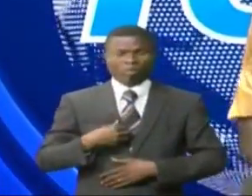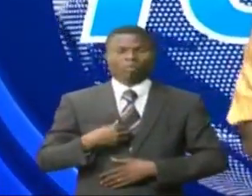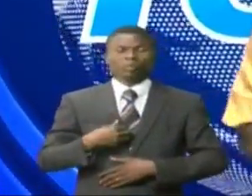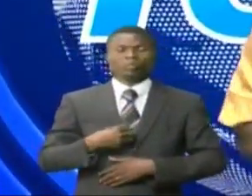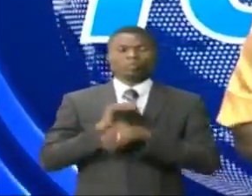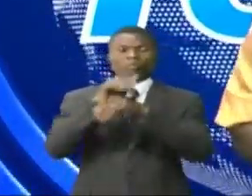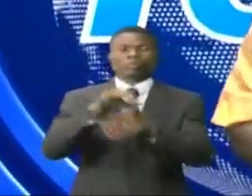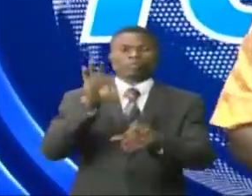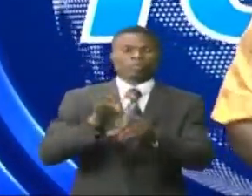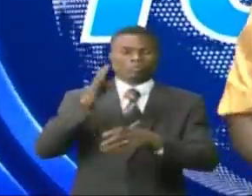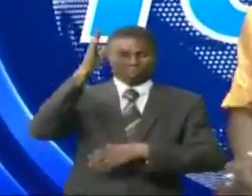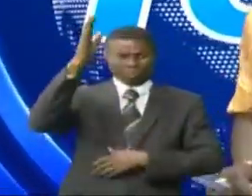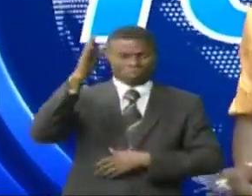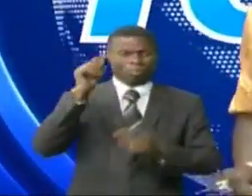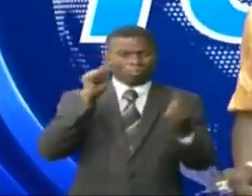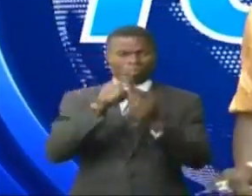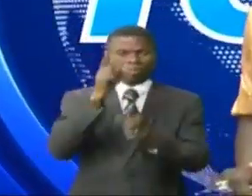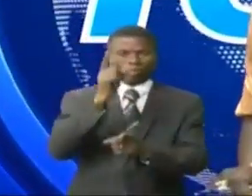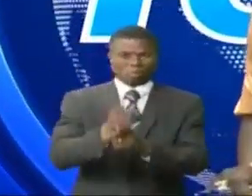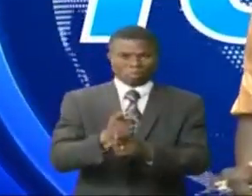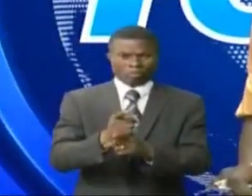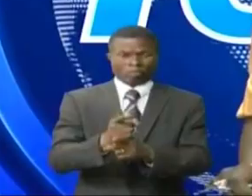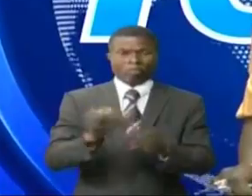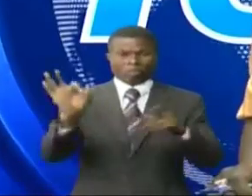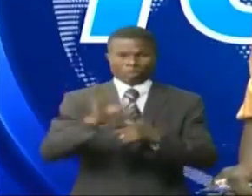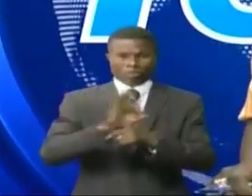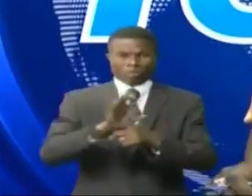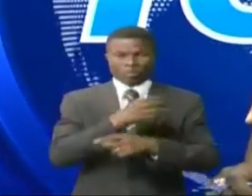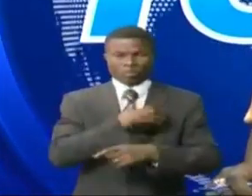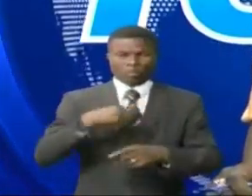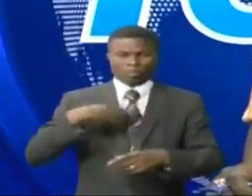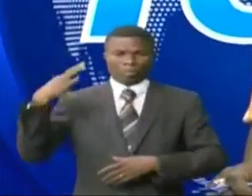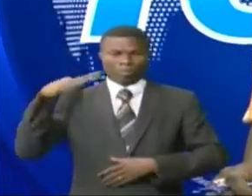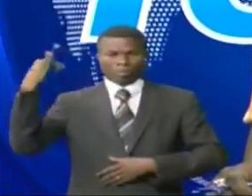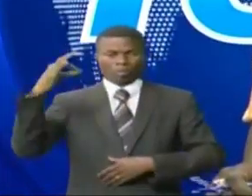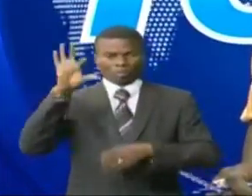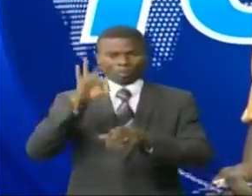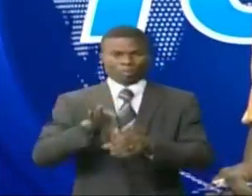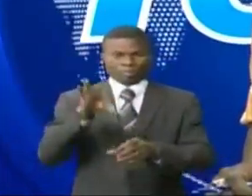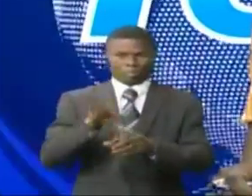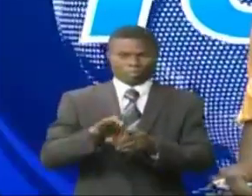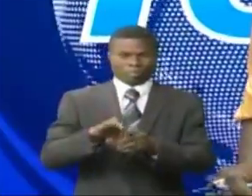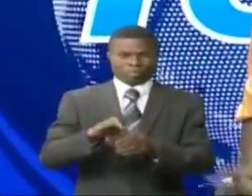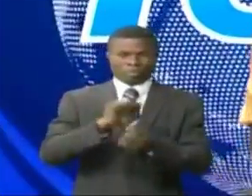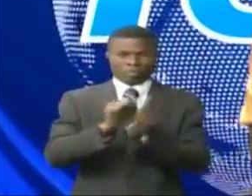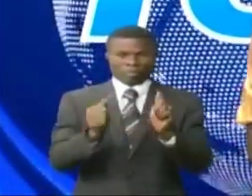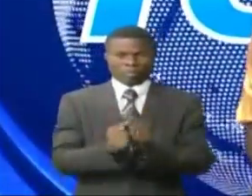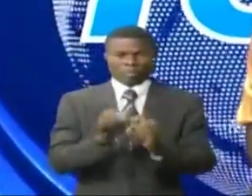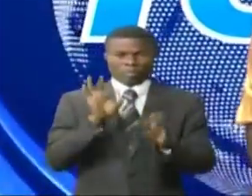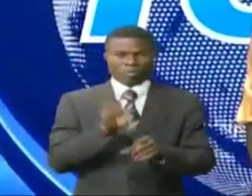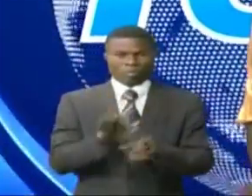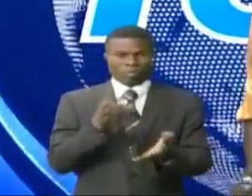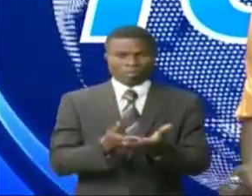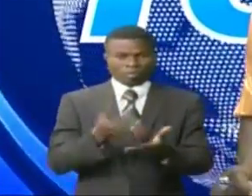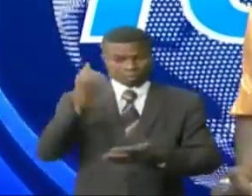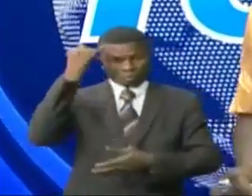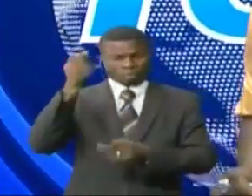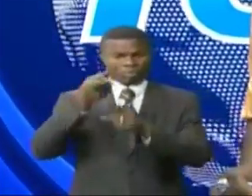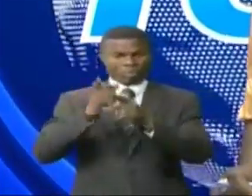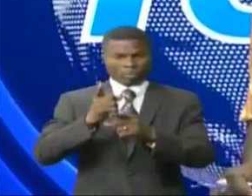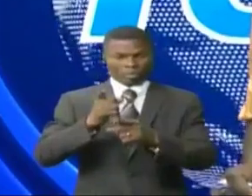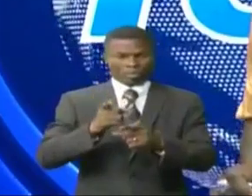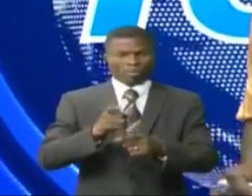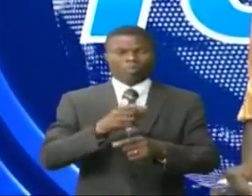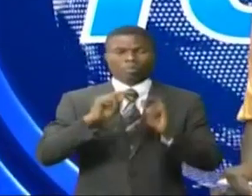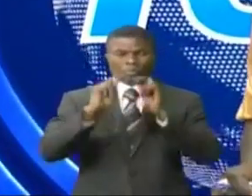prochaines élections est là l'objectif de la formation de femmes candidates aux élections sur le processus électoral, une initiative de